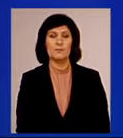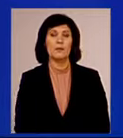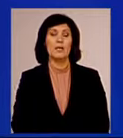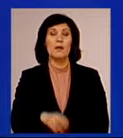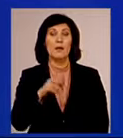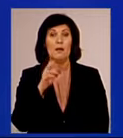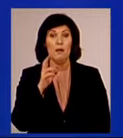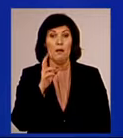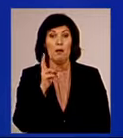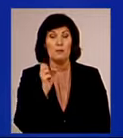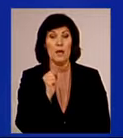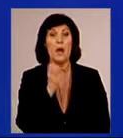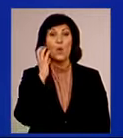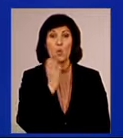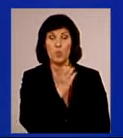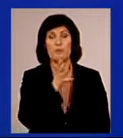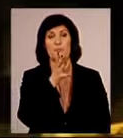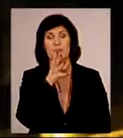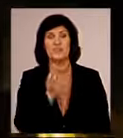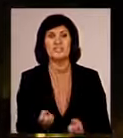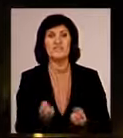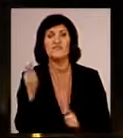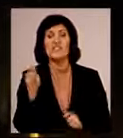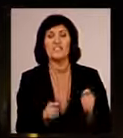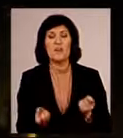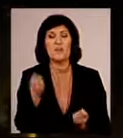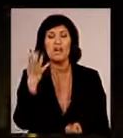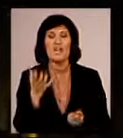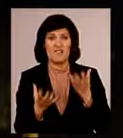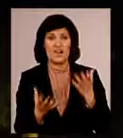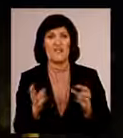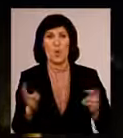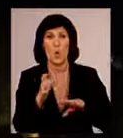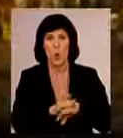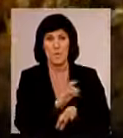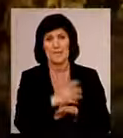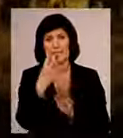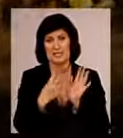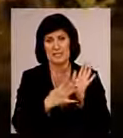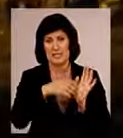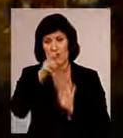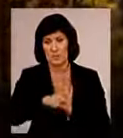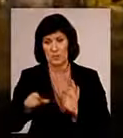На Кубі під час фестивалю фейерверків зазнали опіків 39 людей, шестеро з них – підлітки.